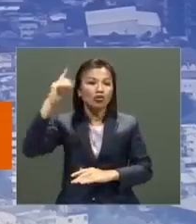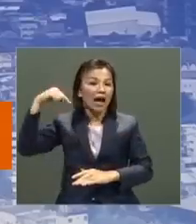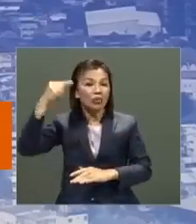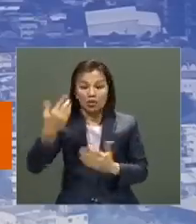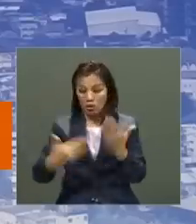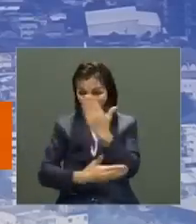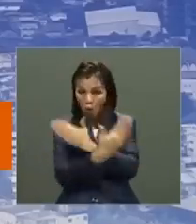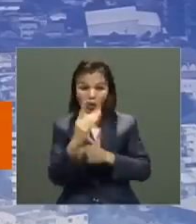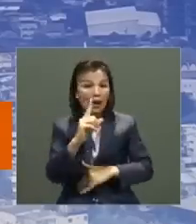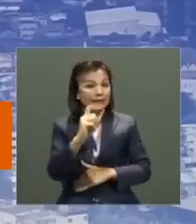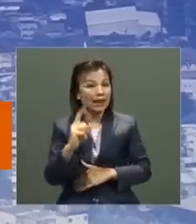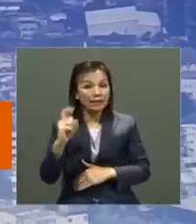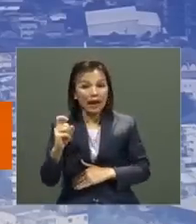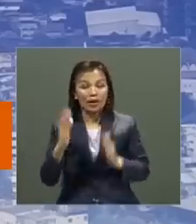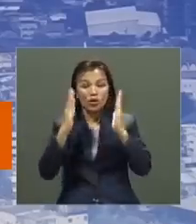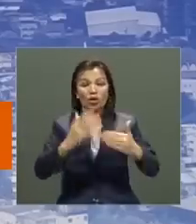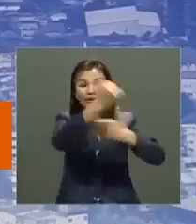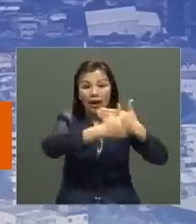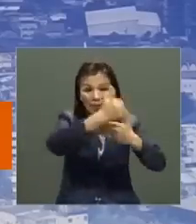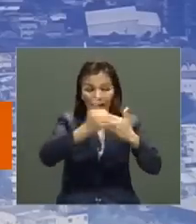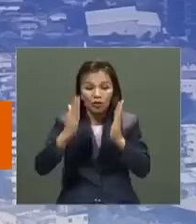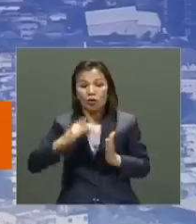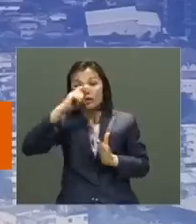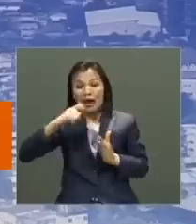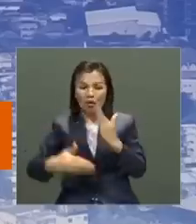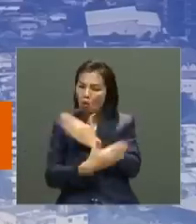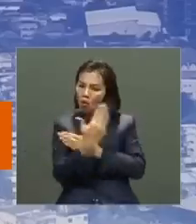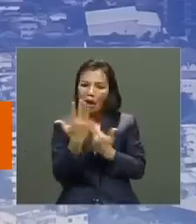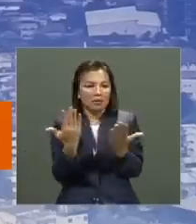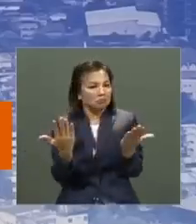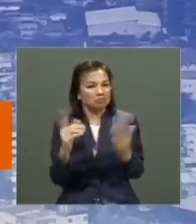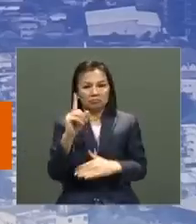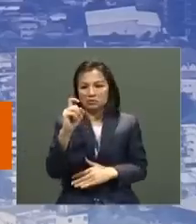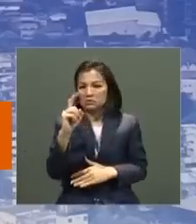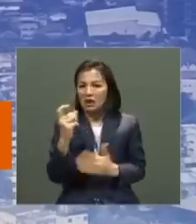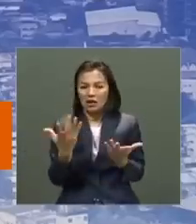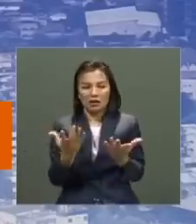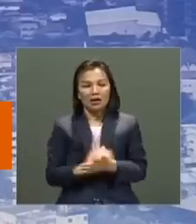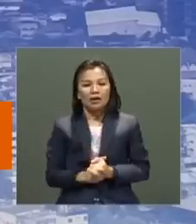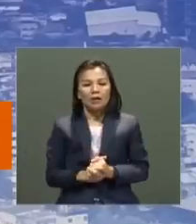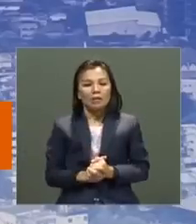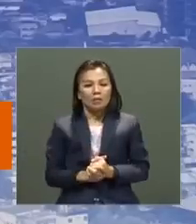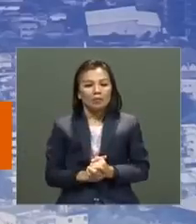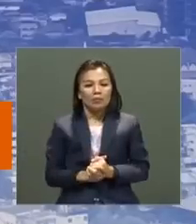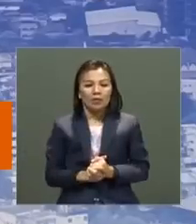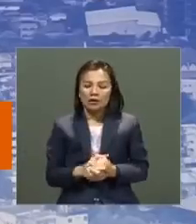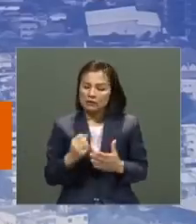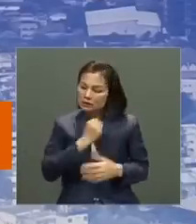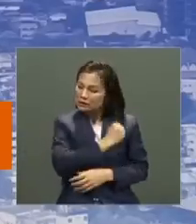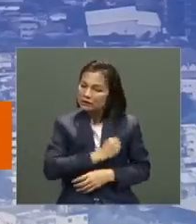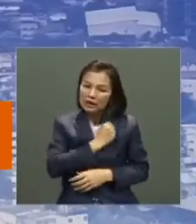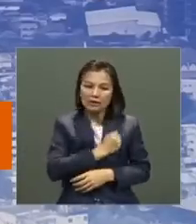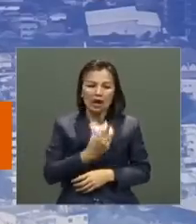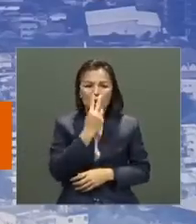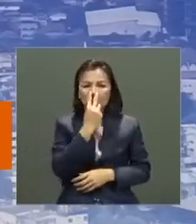ชายทั้งต่างชาติทั้งคนไทยนี่คือสิ่งที่เกิดขึ้นแล้วแล้วก็หลายคนบอกว่าน่าเสียใจน่า